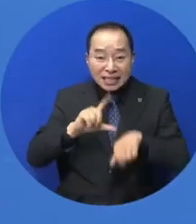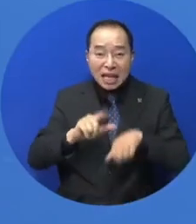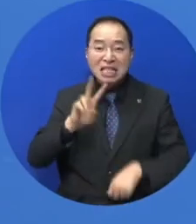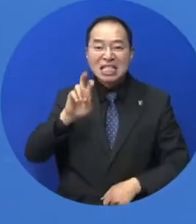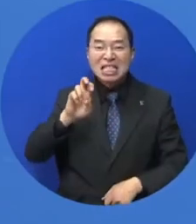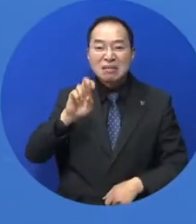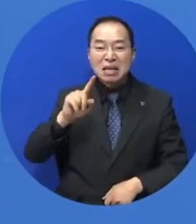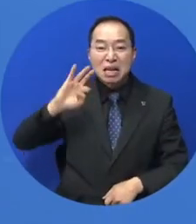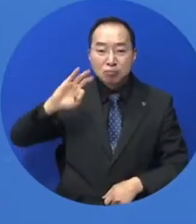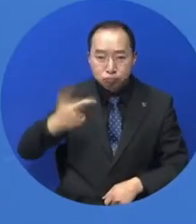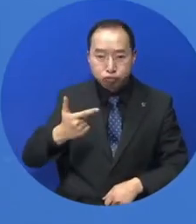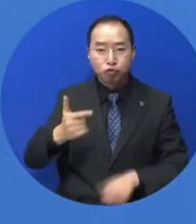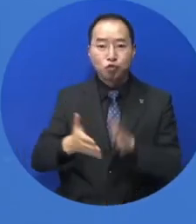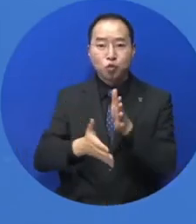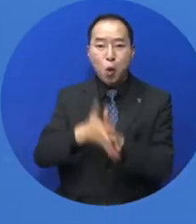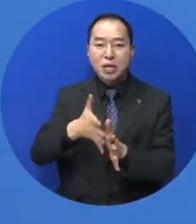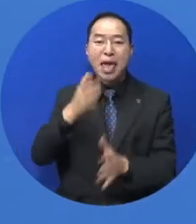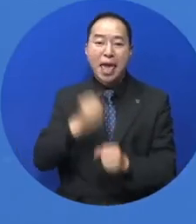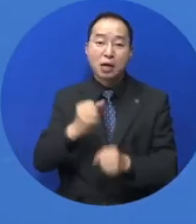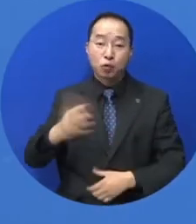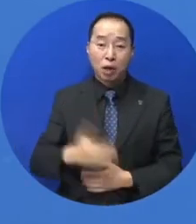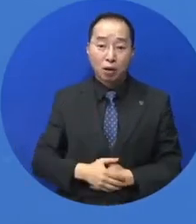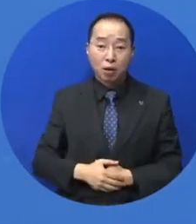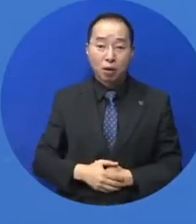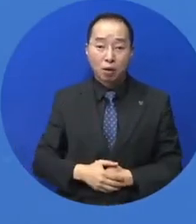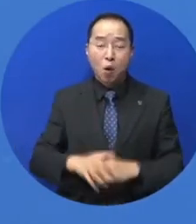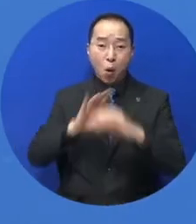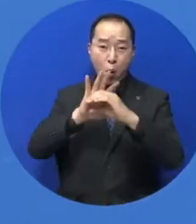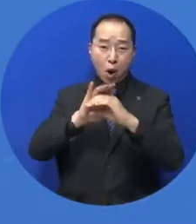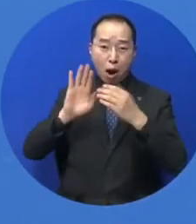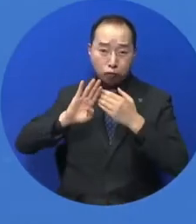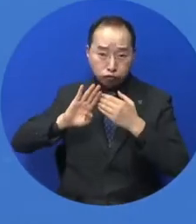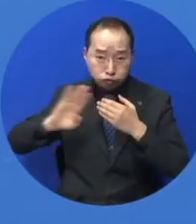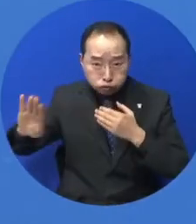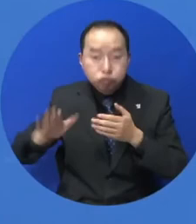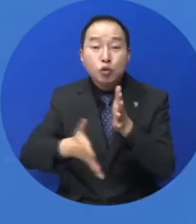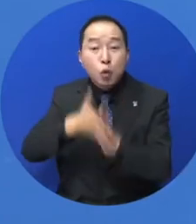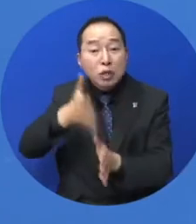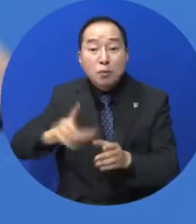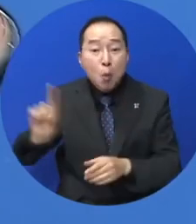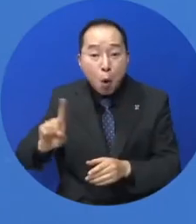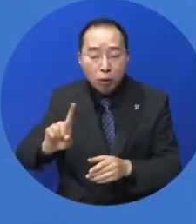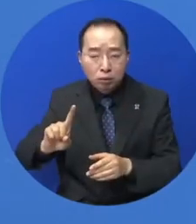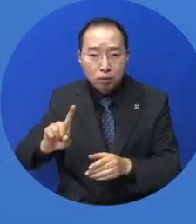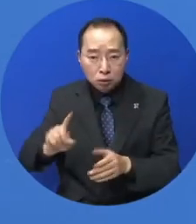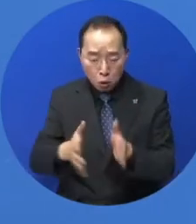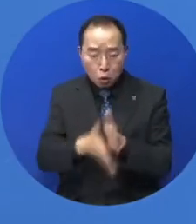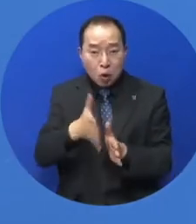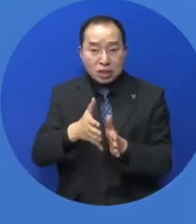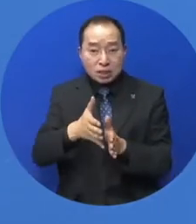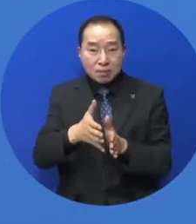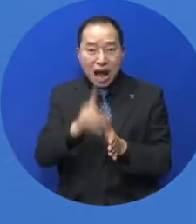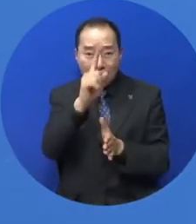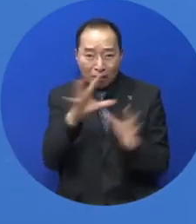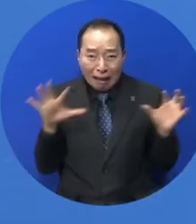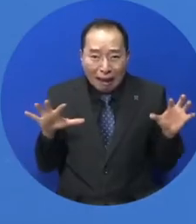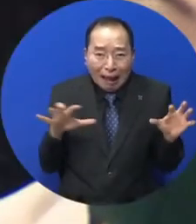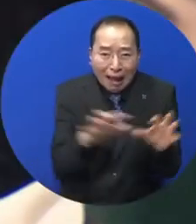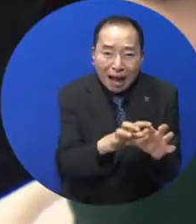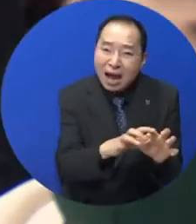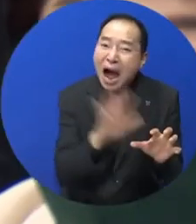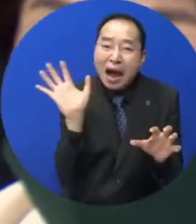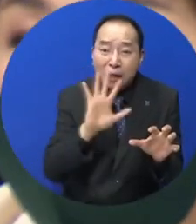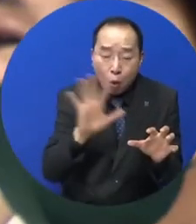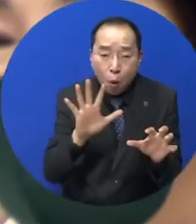도시여야 합니다. 그러니까 이제 그 코로나19 이후의 도시의 모습은 도심으로 어느 한 곳으로 집중하는